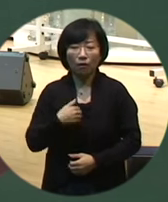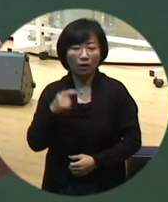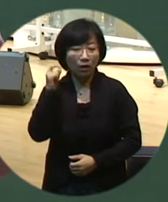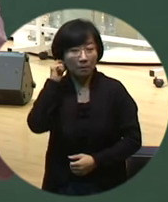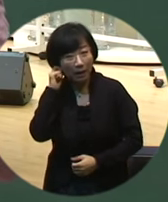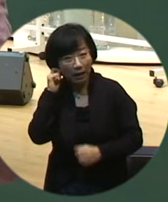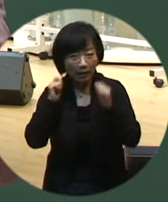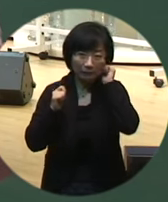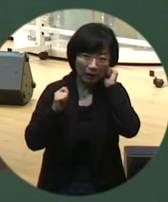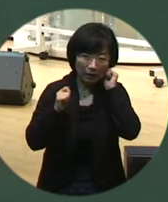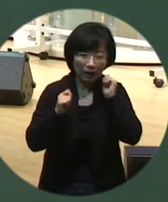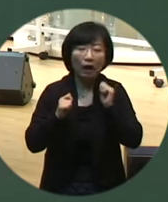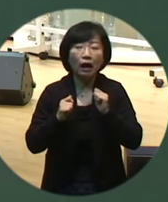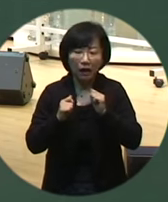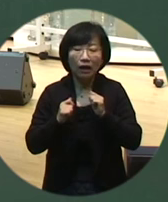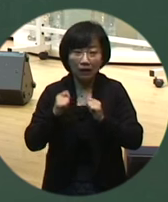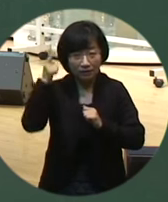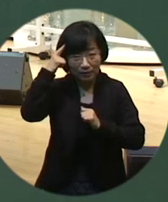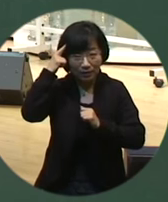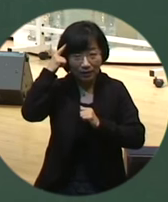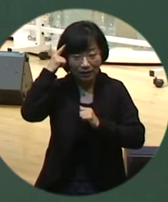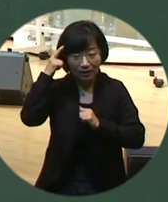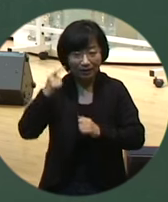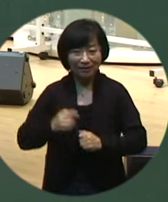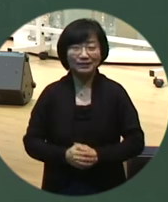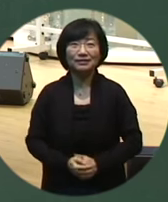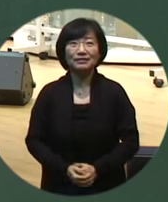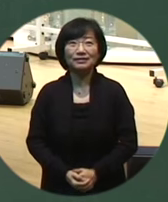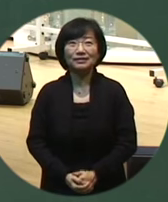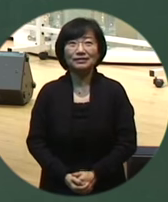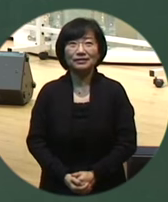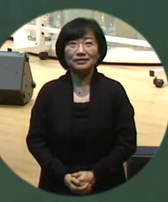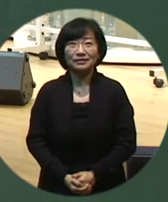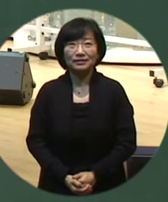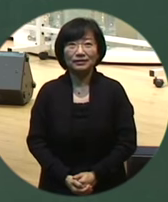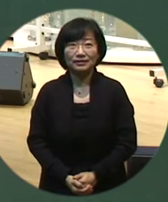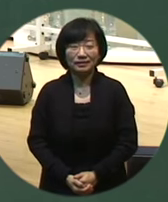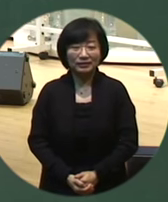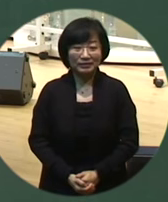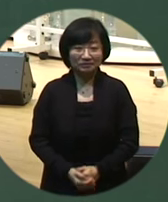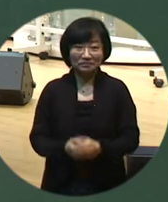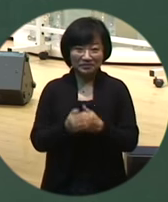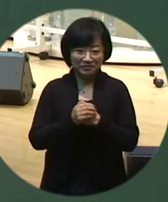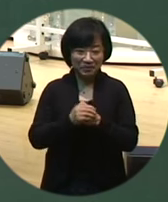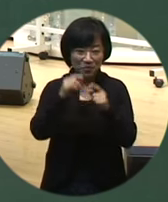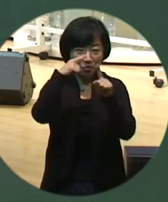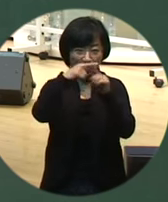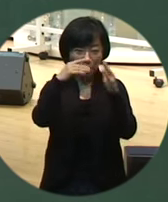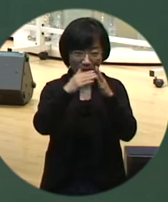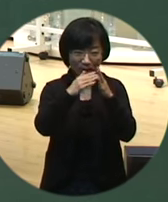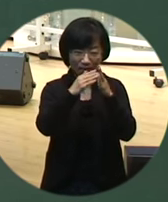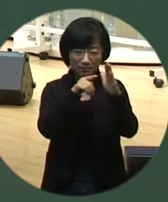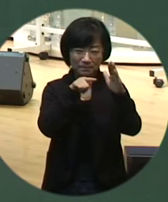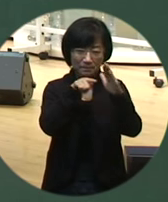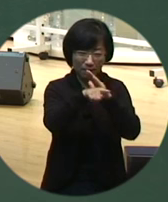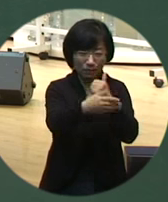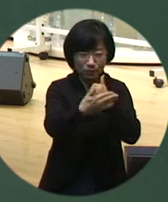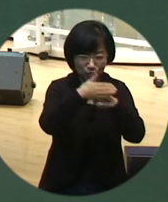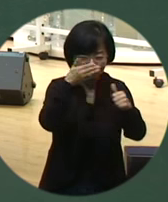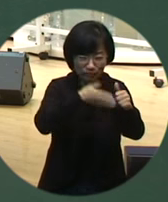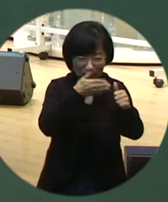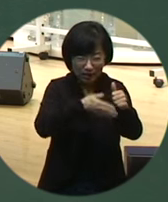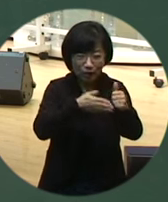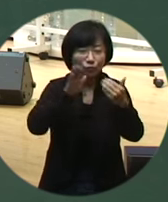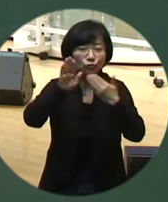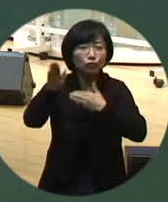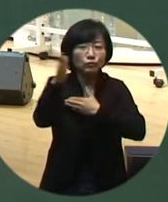what I thought as well. 그래가지고 교회 나가가지고 친구들을 멀리 했잖아요. And that's why I went to church and I stayed away from all